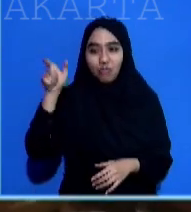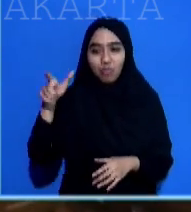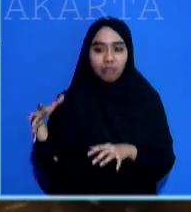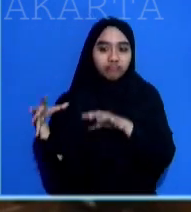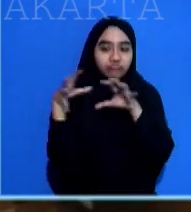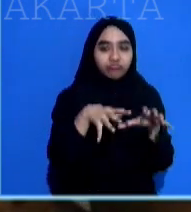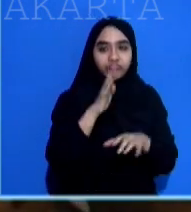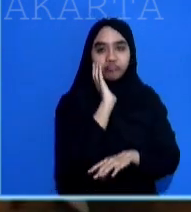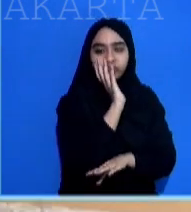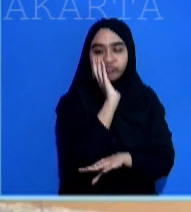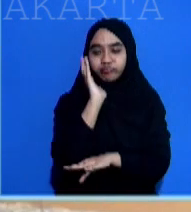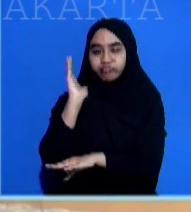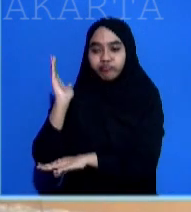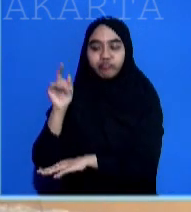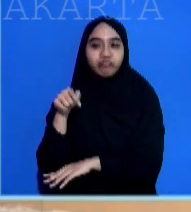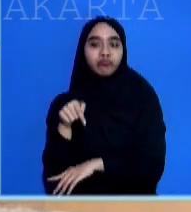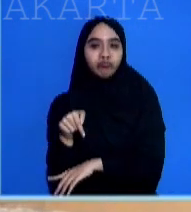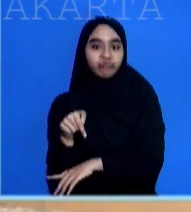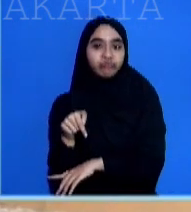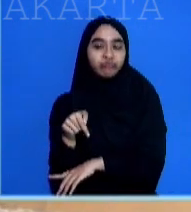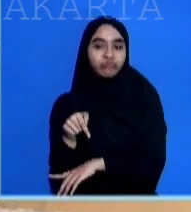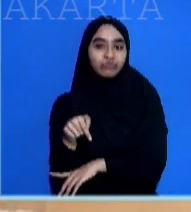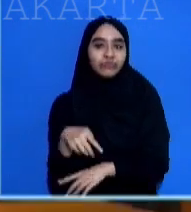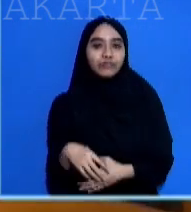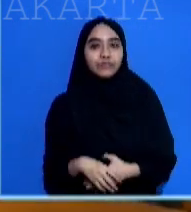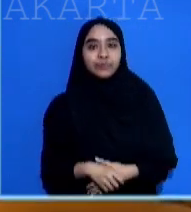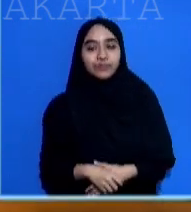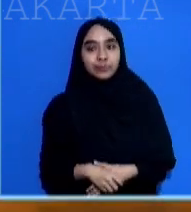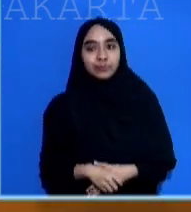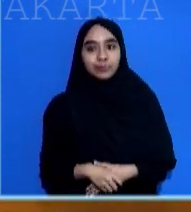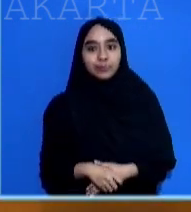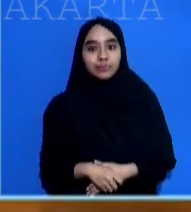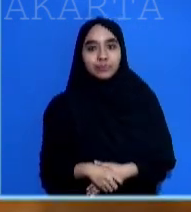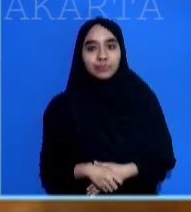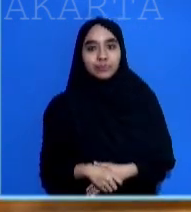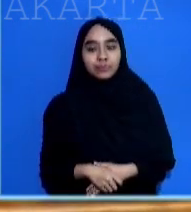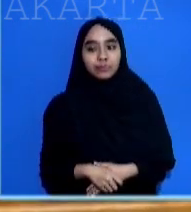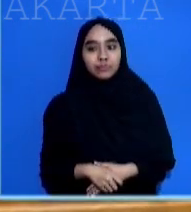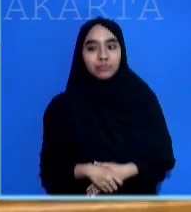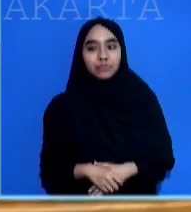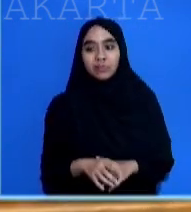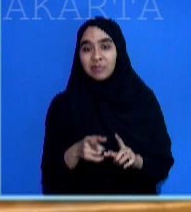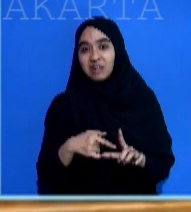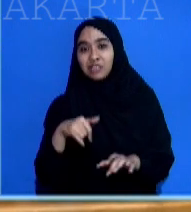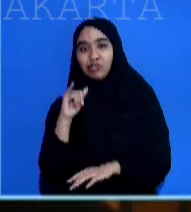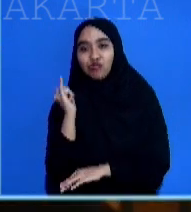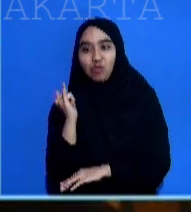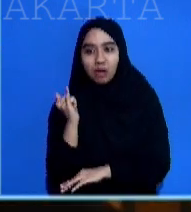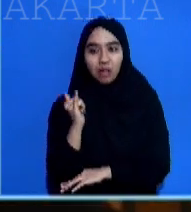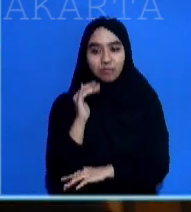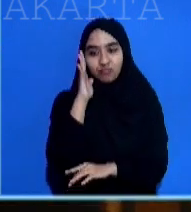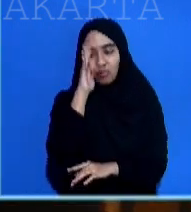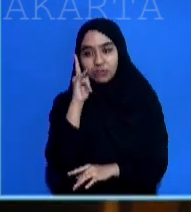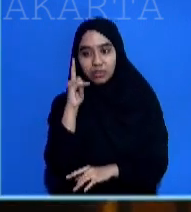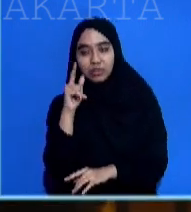Ideologi Kesbangpol Kabupaten Sleman. Panit 1 Subdit 4 Direktorat Intelkam Polda DIY, Ibda Revaldo Cahyo Prakoso menjelaskan, berbagai upaya dan